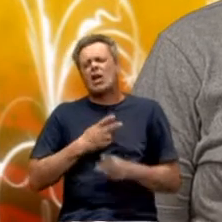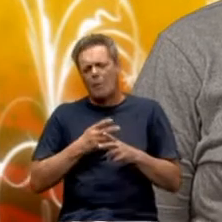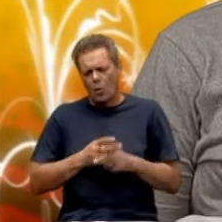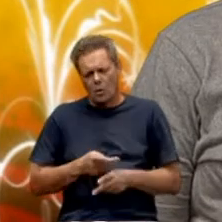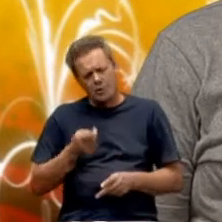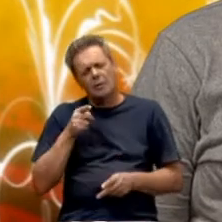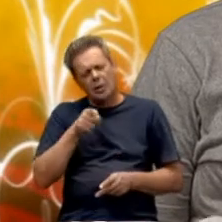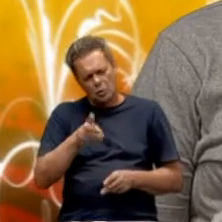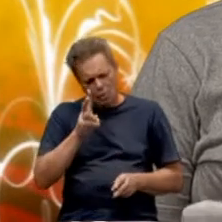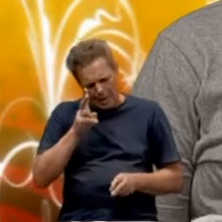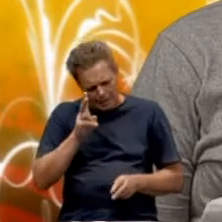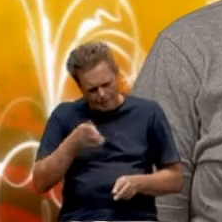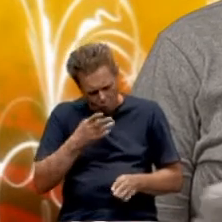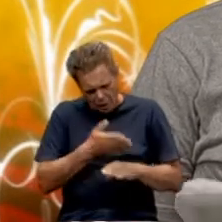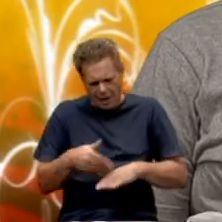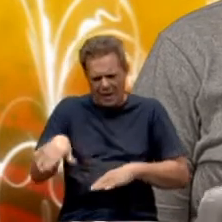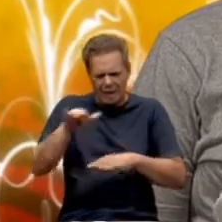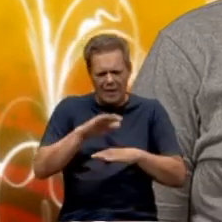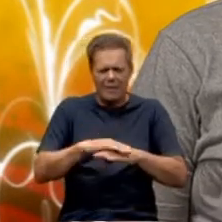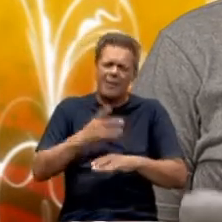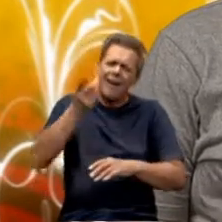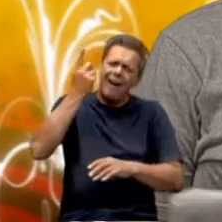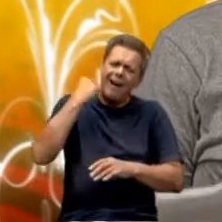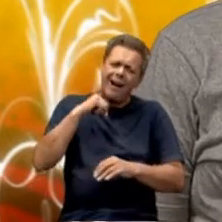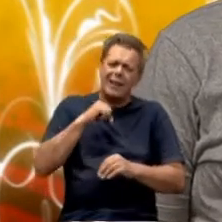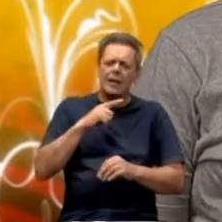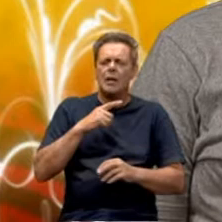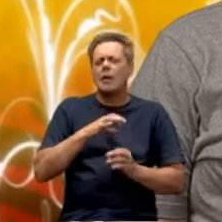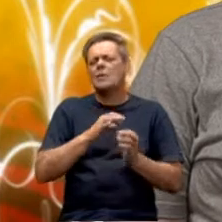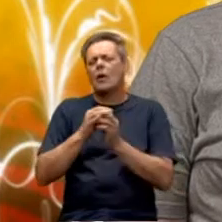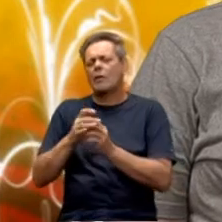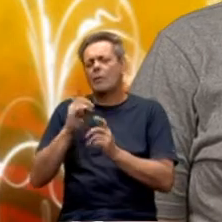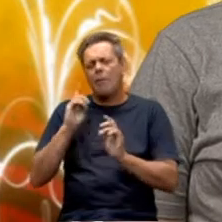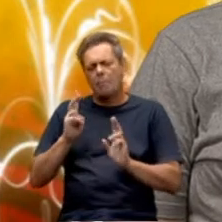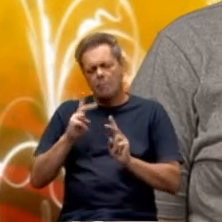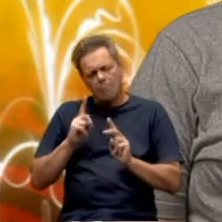to može nadvladati, samo treba biti cijelo vrijeme ustrajan i pozitivan.